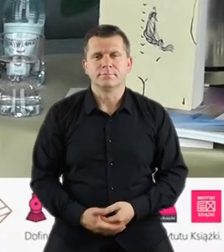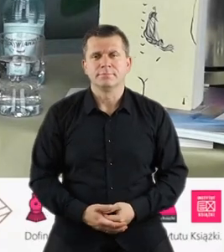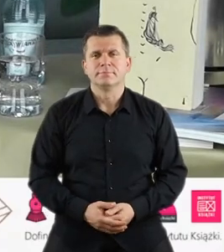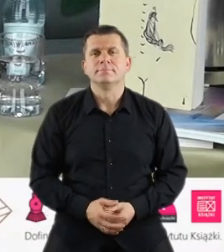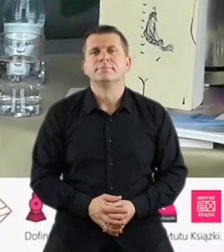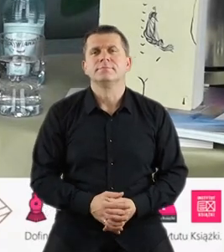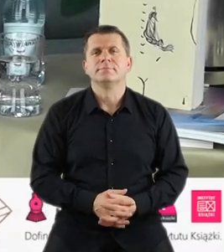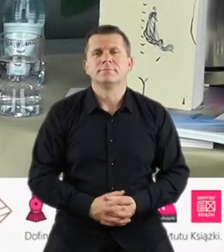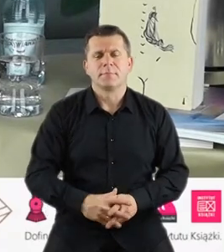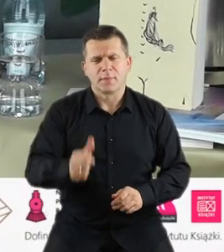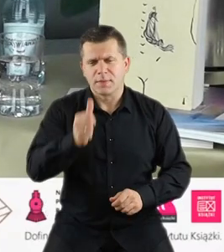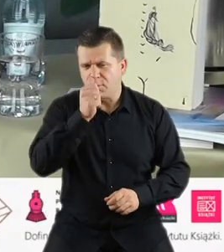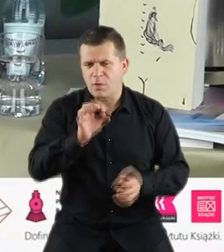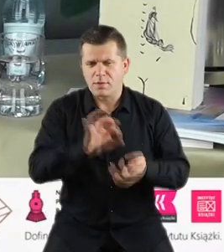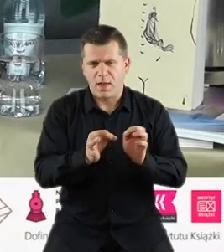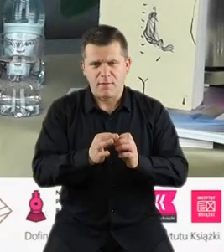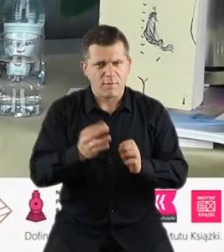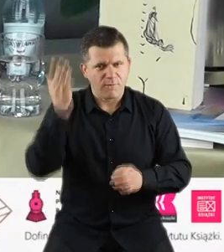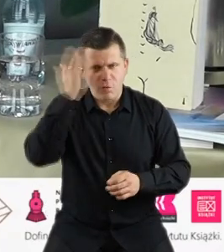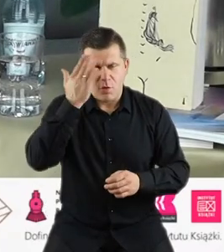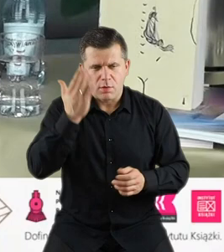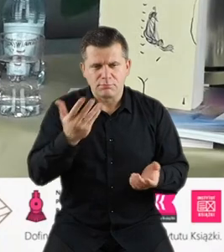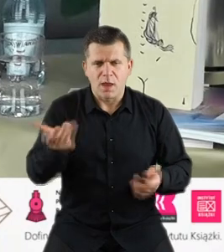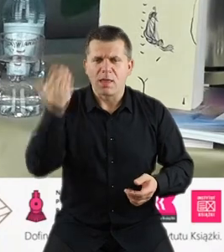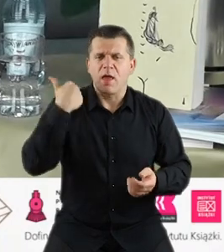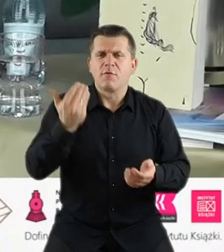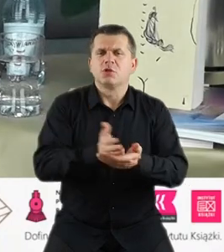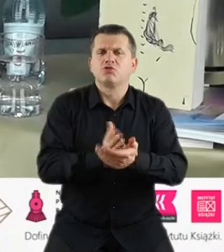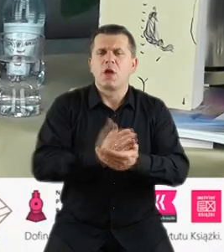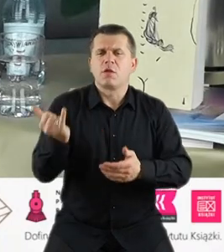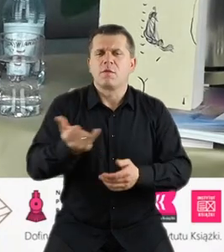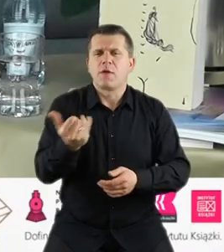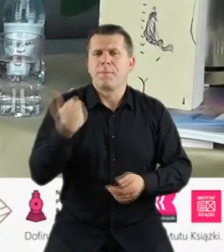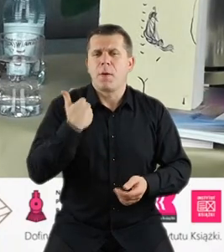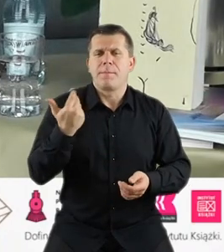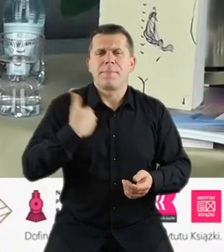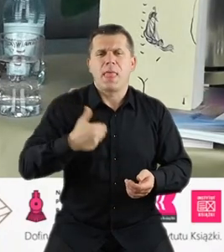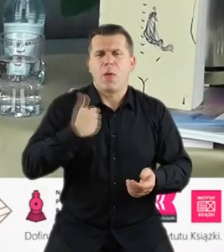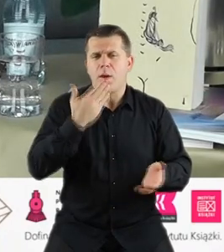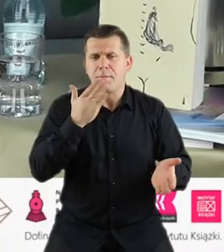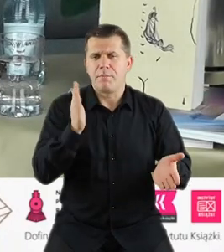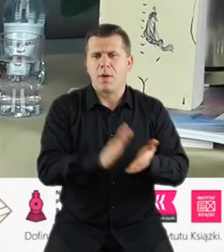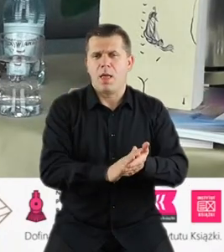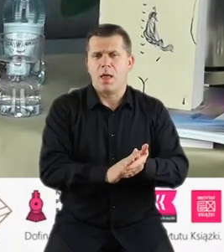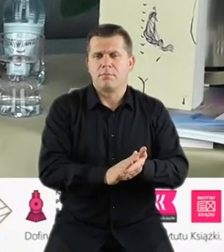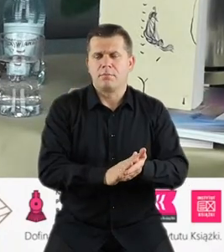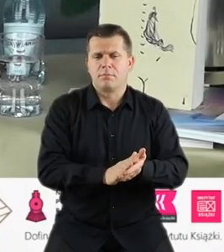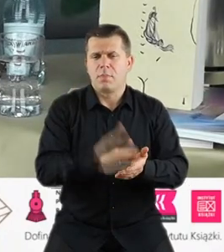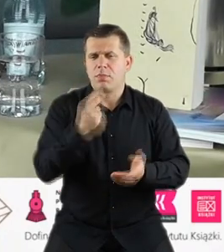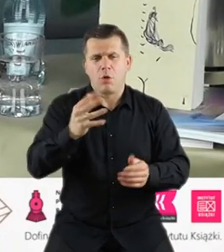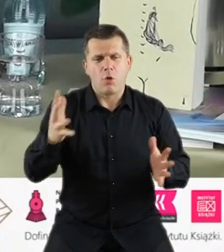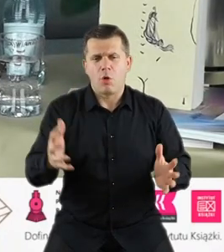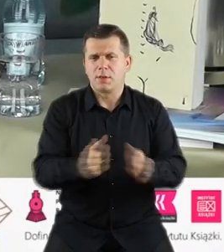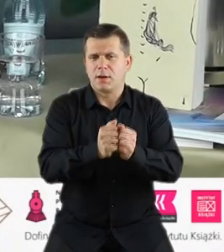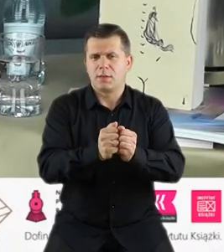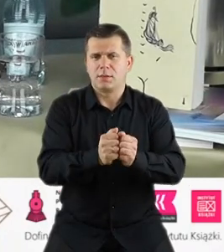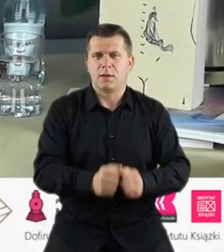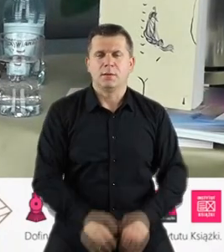ogarnąć zmysłowo, tak? Można je... Poza tym w średniowieczu były białe plamy, prawda? Właśnie. Które też były nieodkryte. No